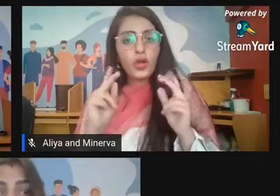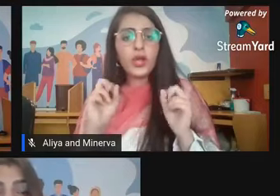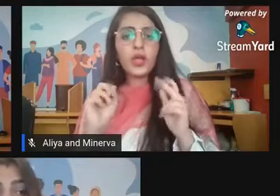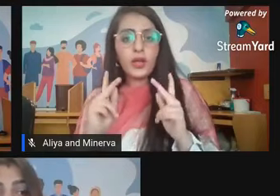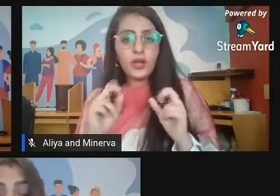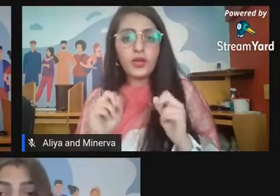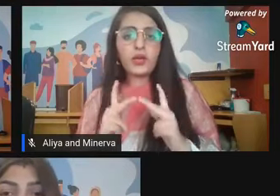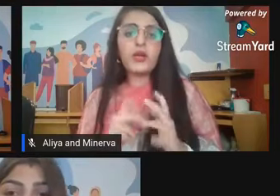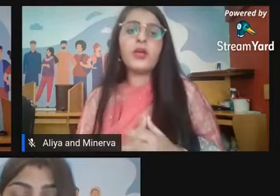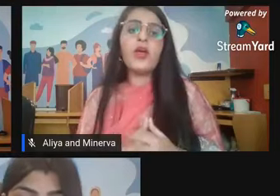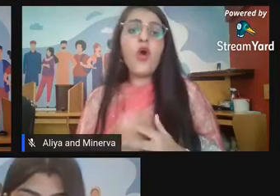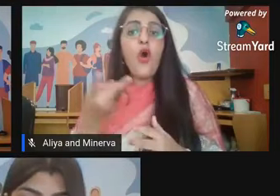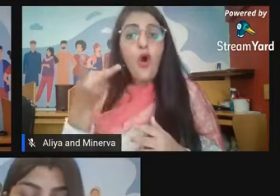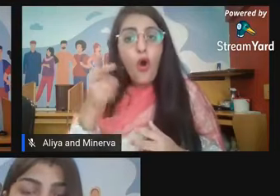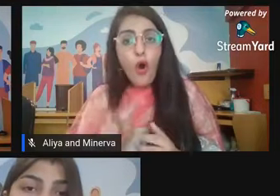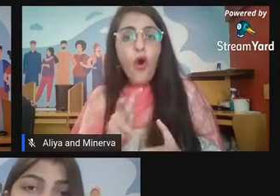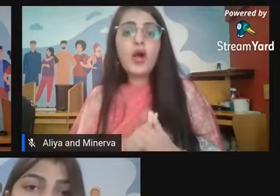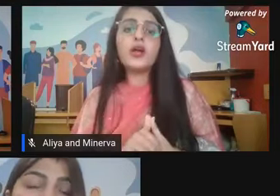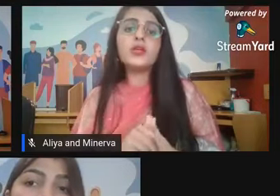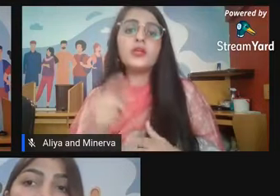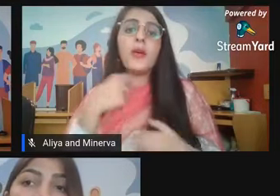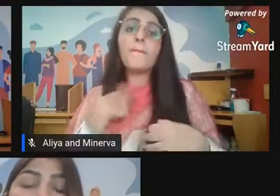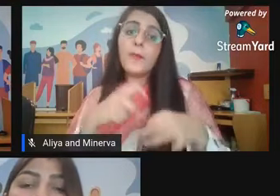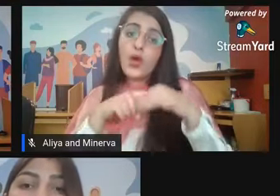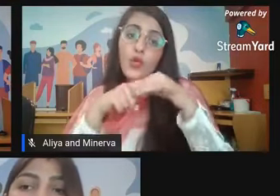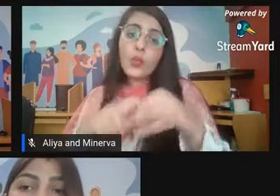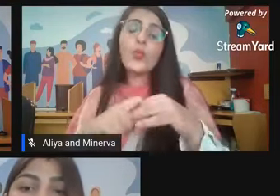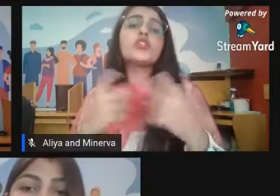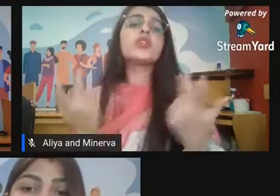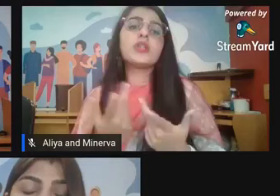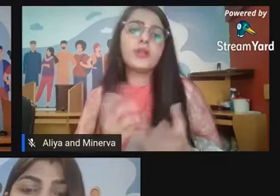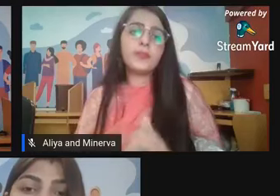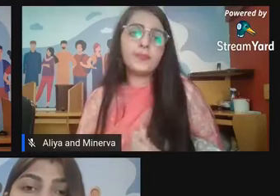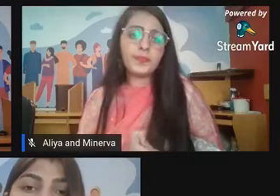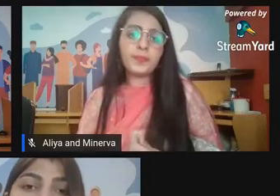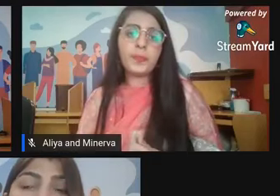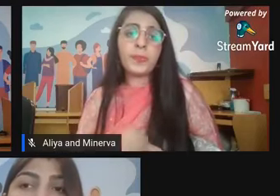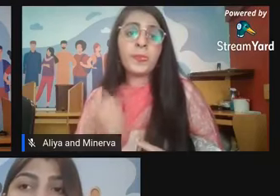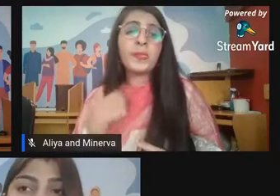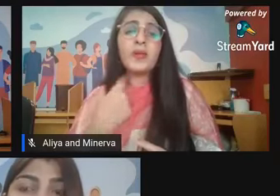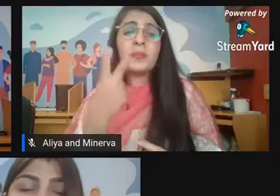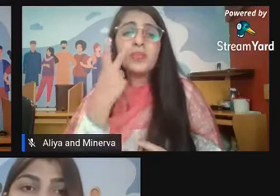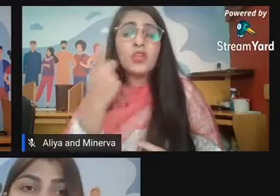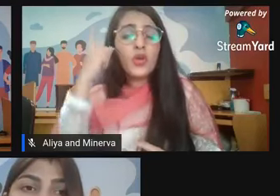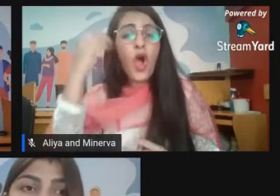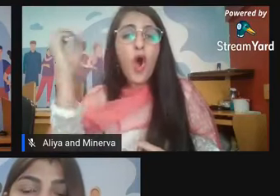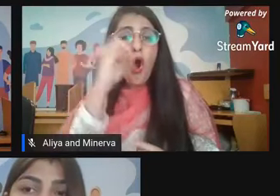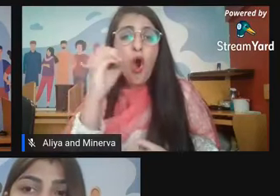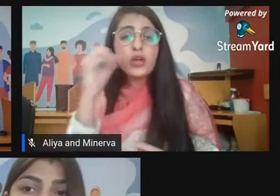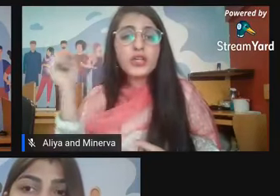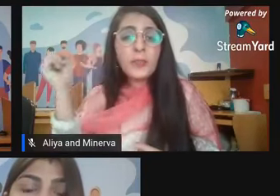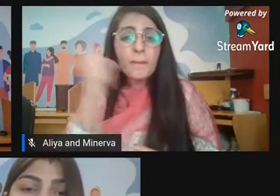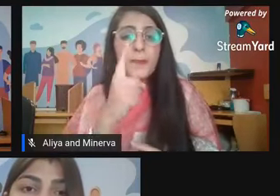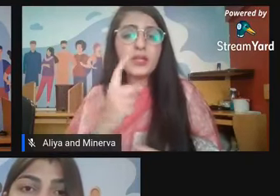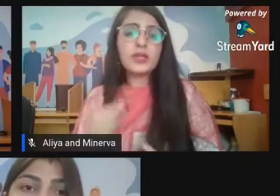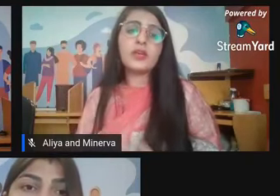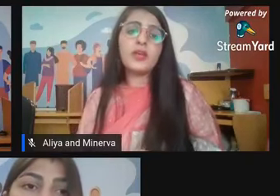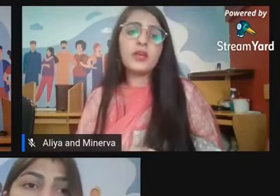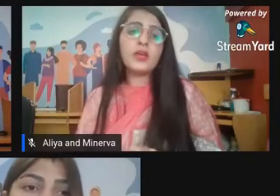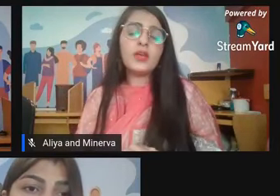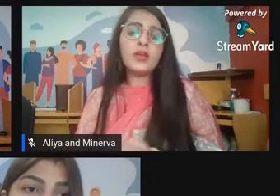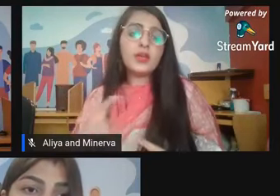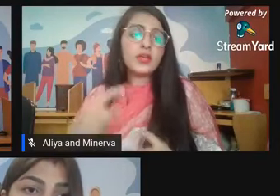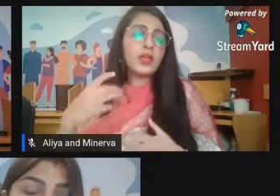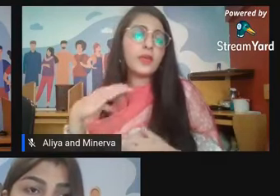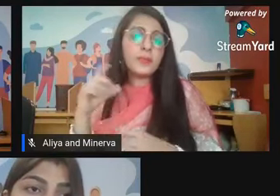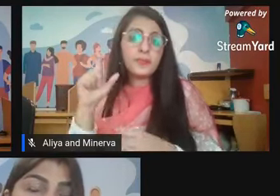ठीक है, देयर इज वन मोर थिंग दैट आई वुड लाइक टू टॉक अबाउट। जैसे कि हम बात कर रहे हैं कि हाउ अक्टूबर इज जस्ट डेजिग्नेटेड